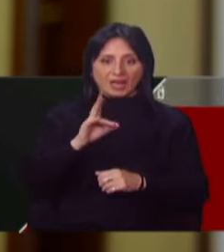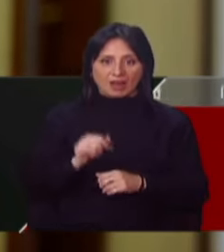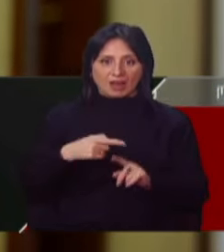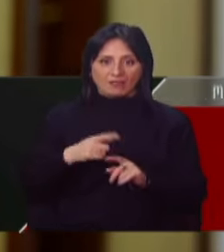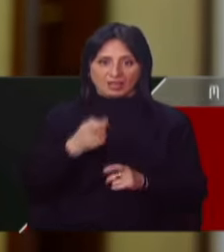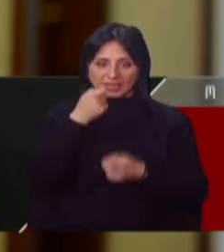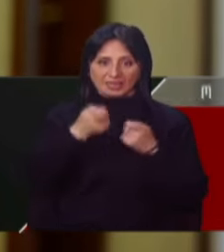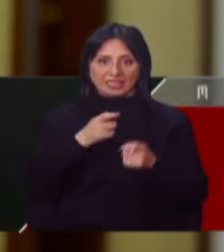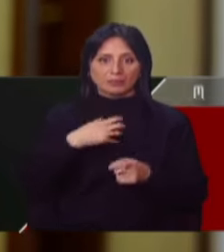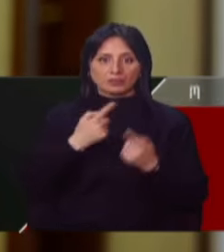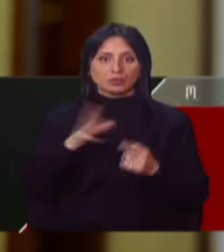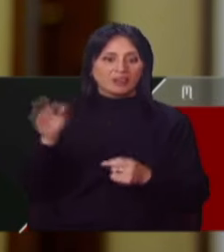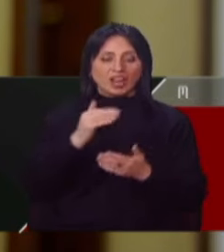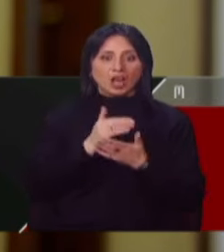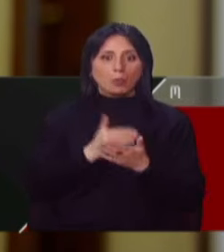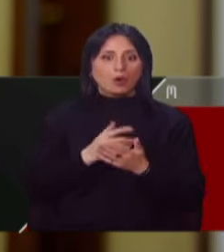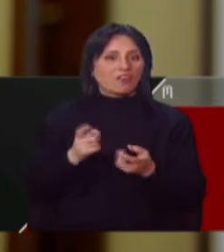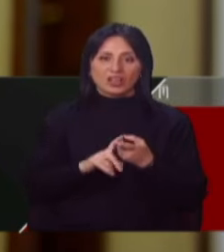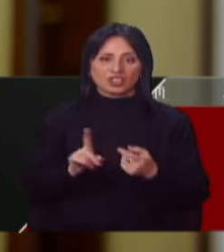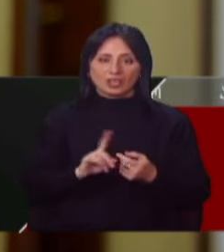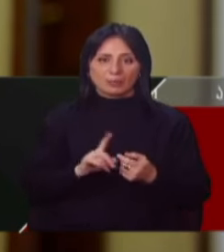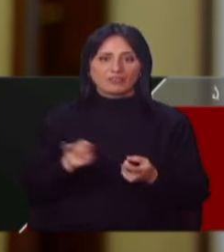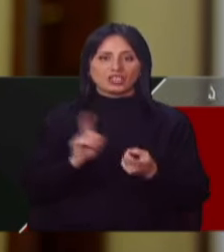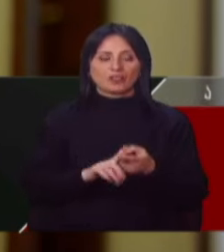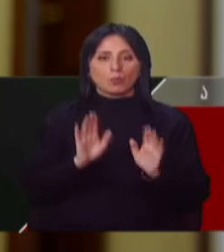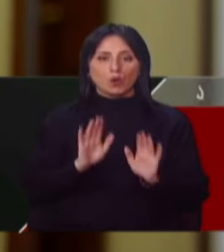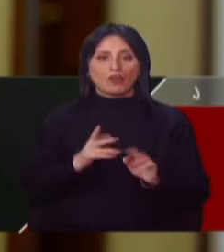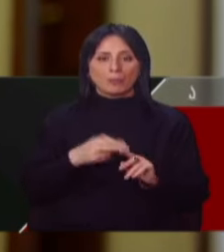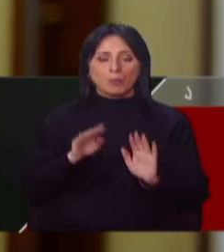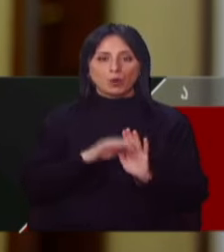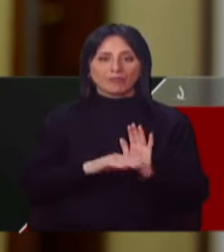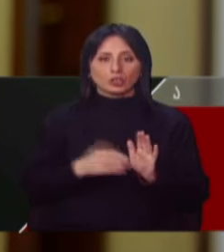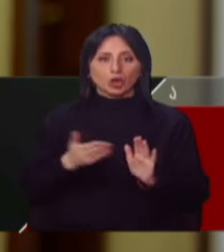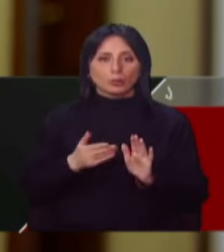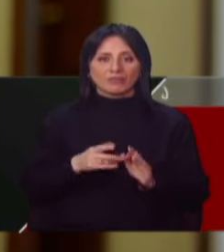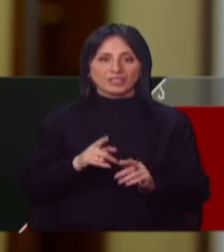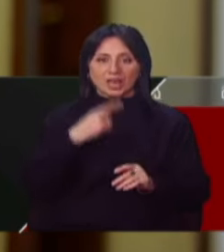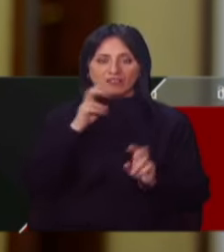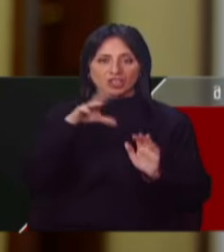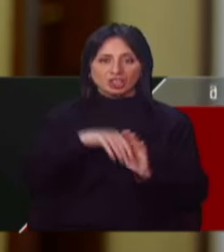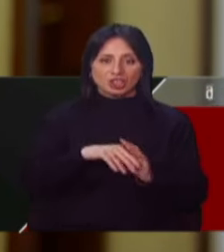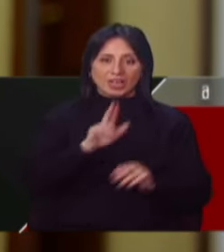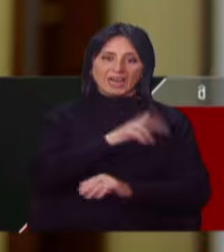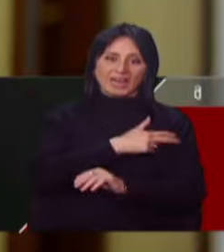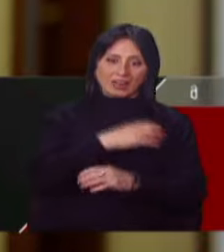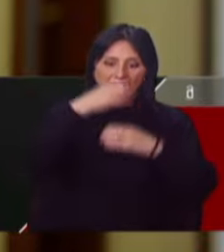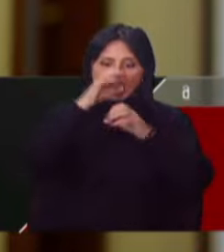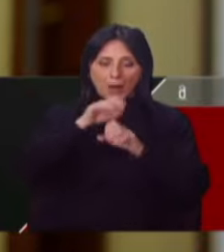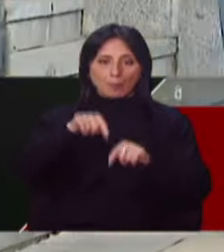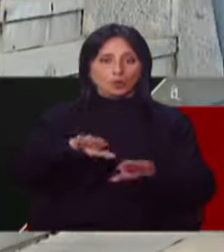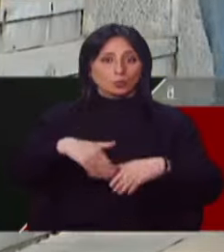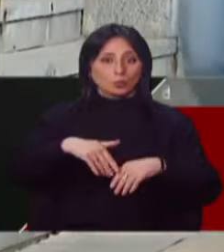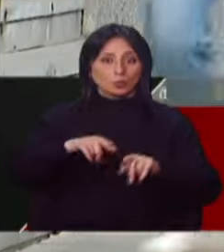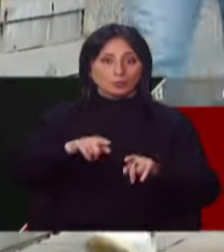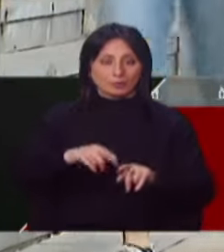მნიშვნელოვანი დეტალი ისიც არის, რომ ეს ყველა პროგრამას არ შეეხება. Შეეხება მხოლოდ იმ პროგრამებს, რომლებიც არ გულისხმობს კლინიკურ ან ლაბორატორიულ